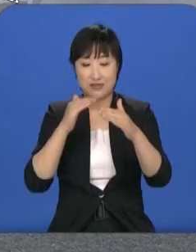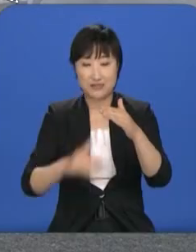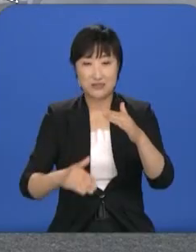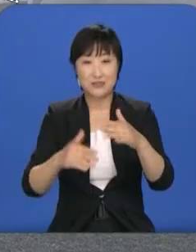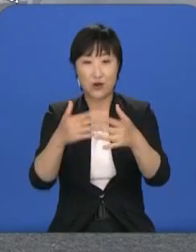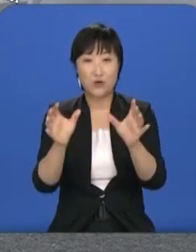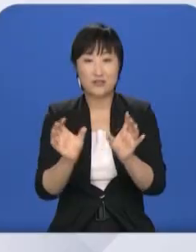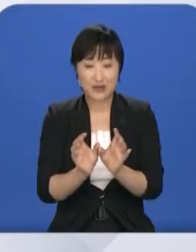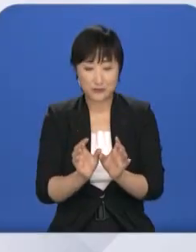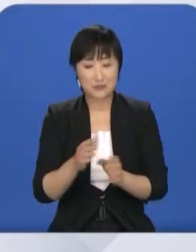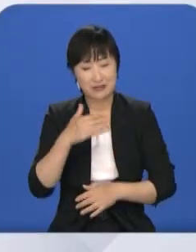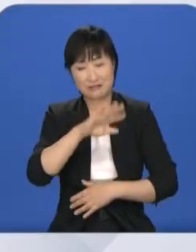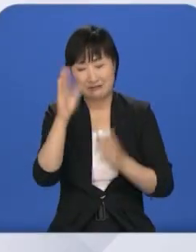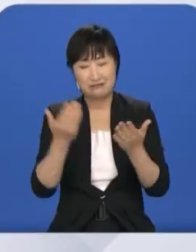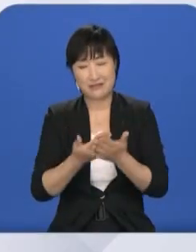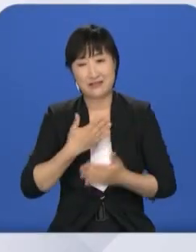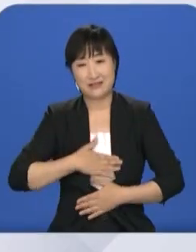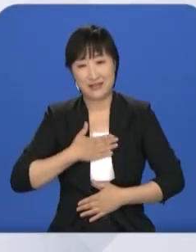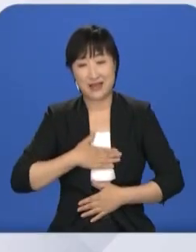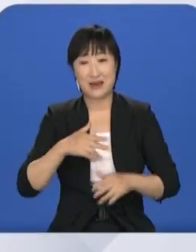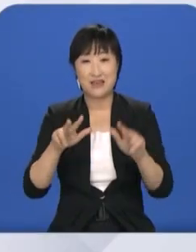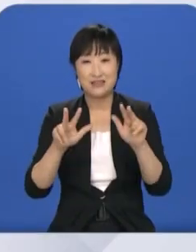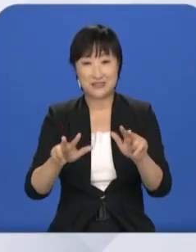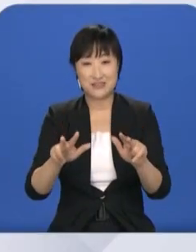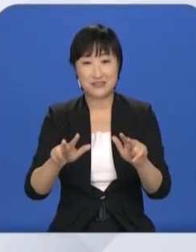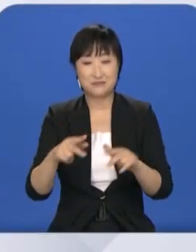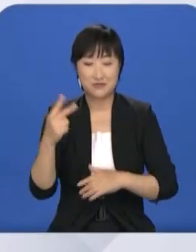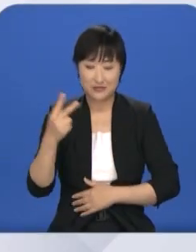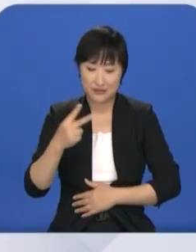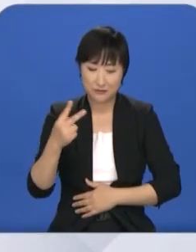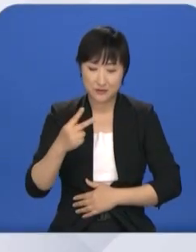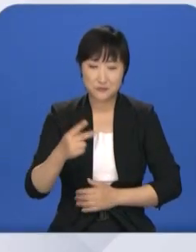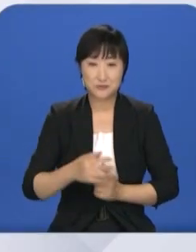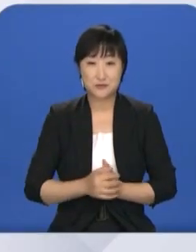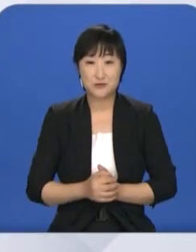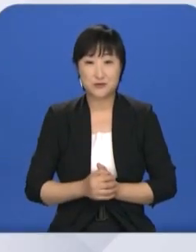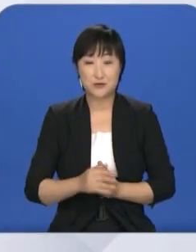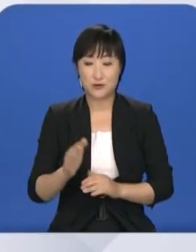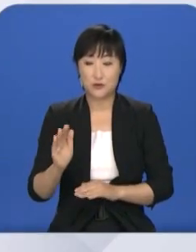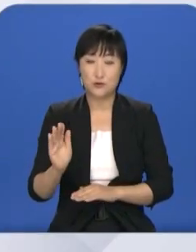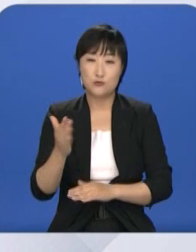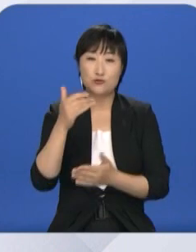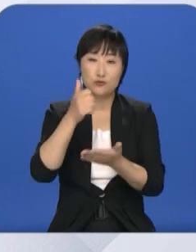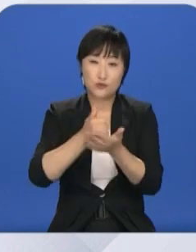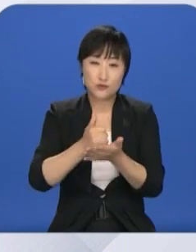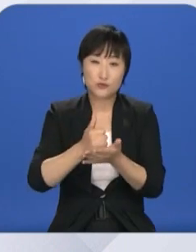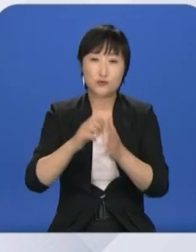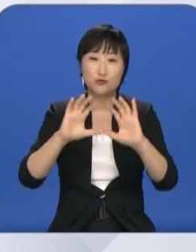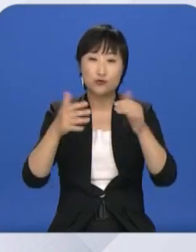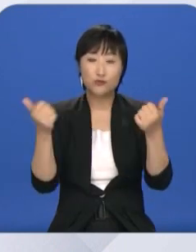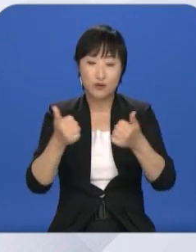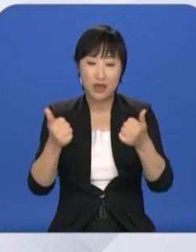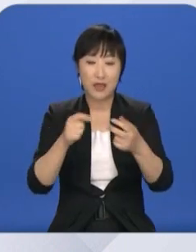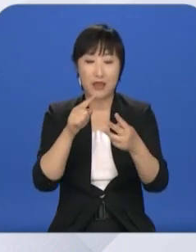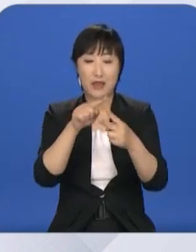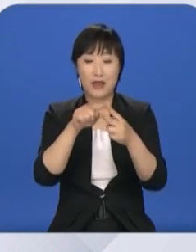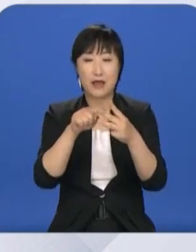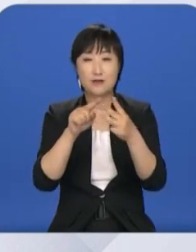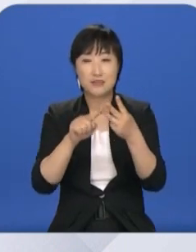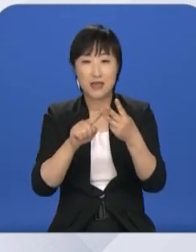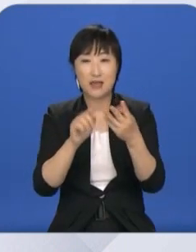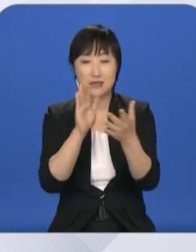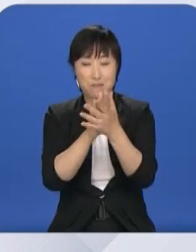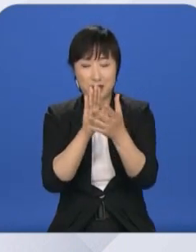정당 정치적으로 다 아는 일이고 지금 자꾸 그 군수, 도지사, 국회의원이 삼박자가